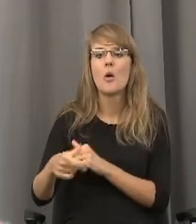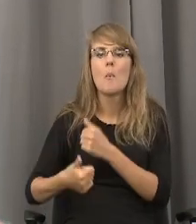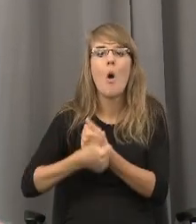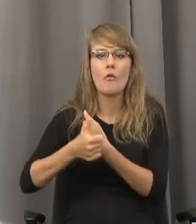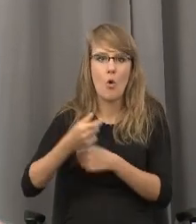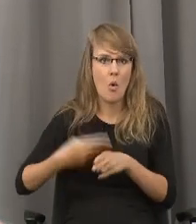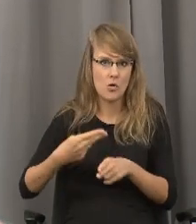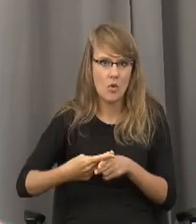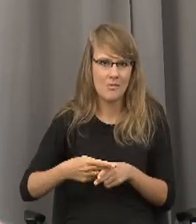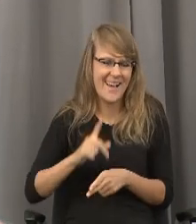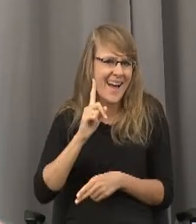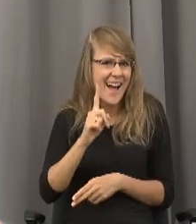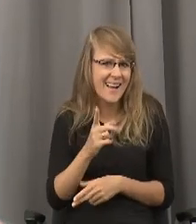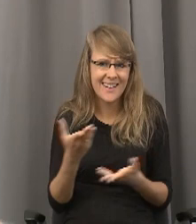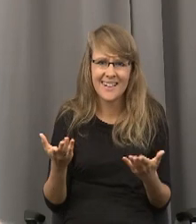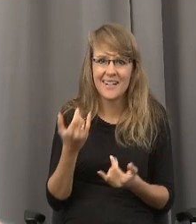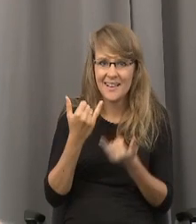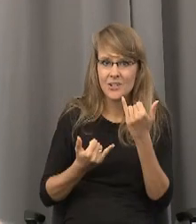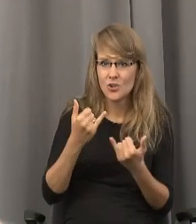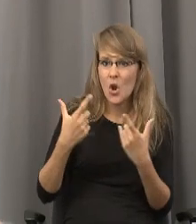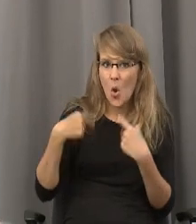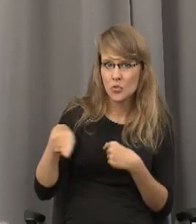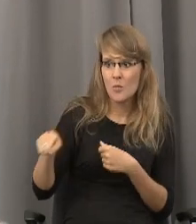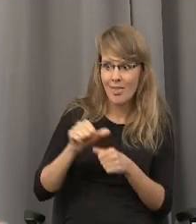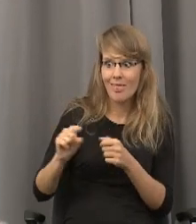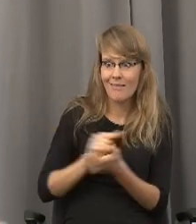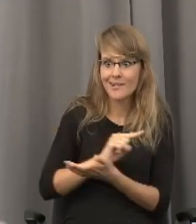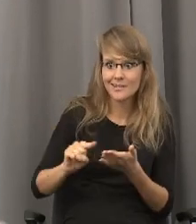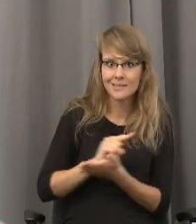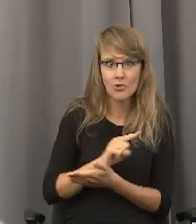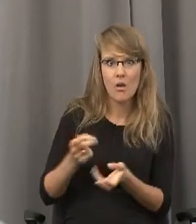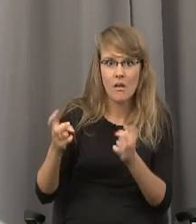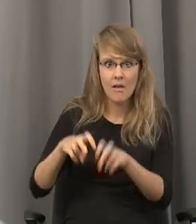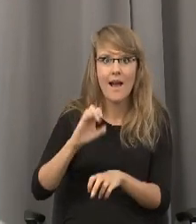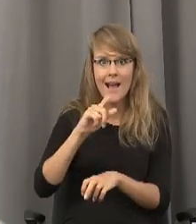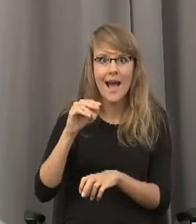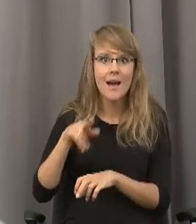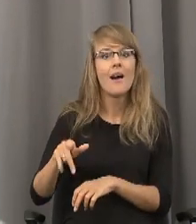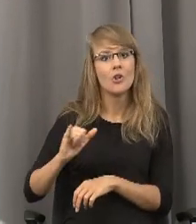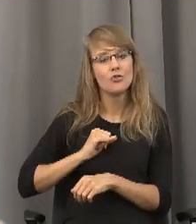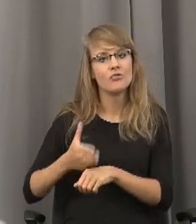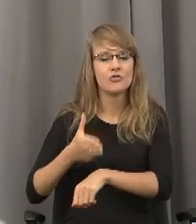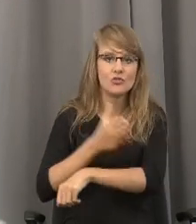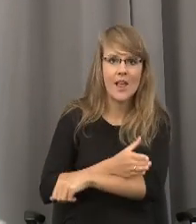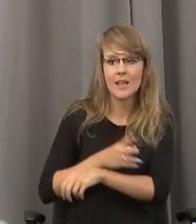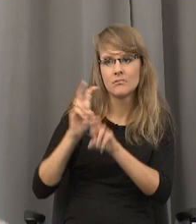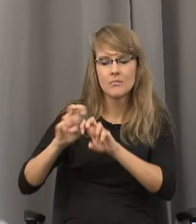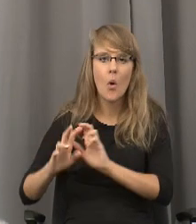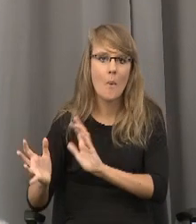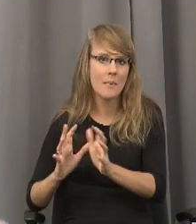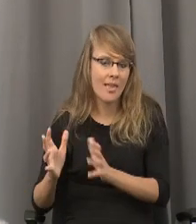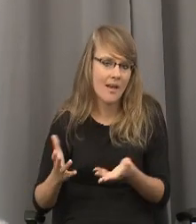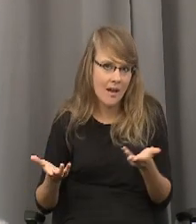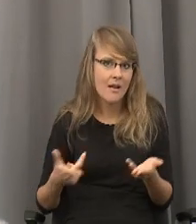rozwinięta diagnostyka obejmująca osoby objęte ryzykiem zachorowania na Alzheimera nie nie byłaby już dziś przydatna. Pamiętać